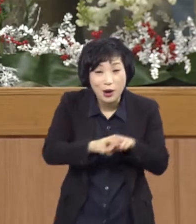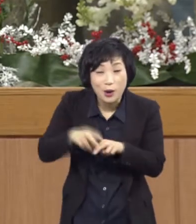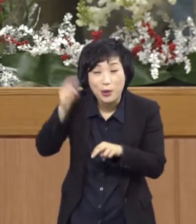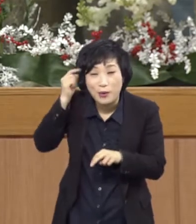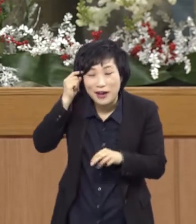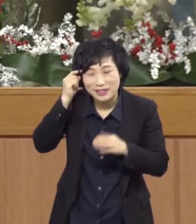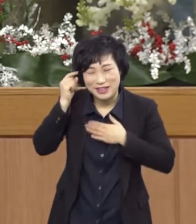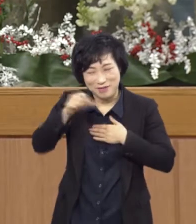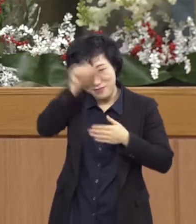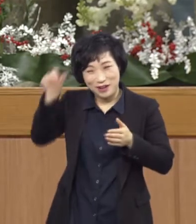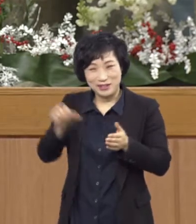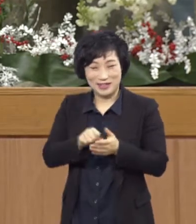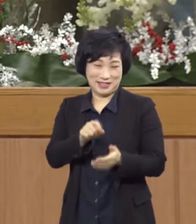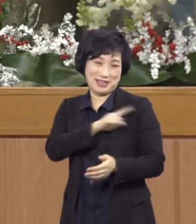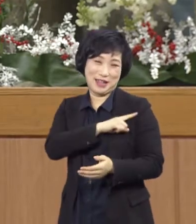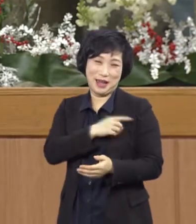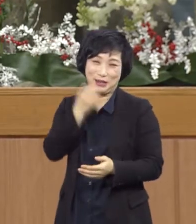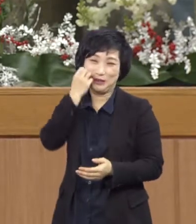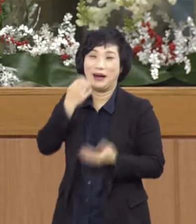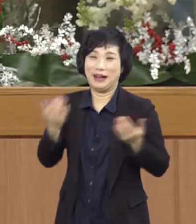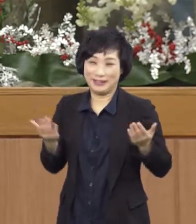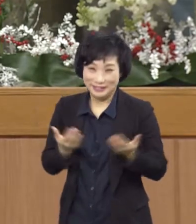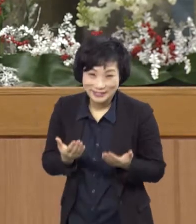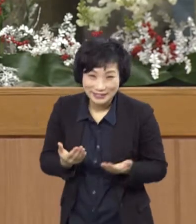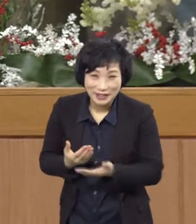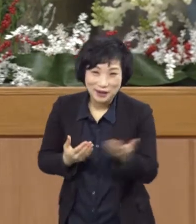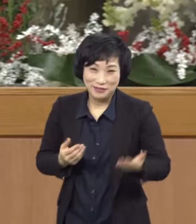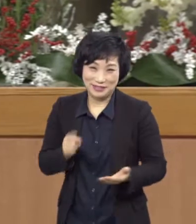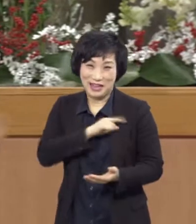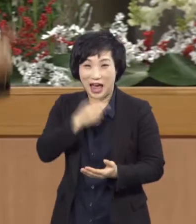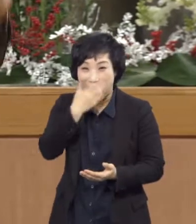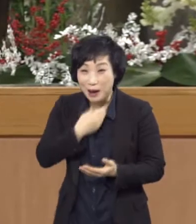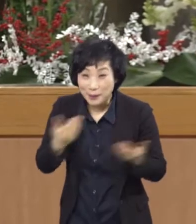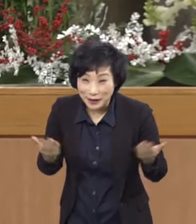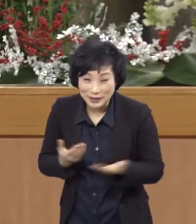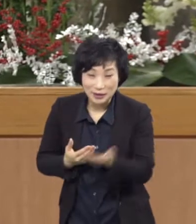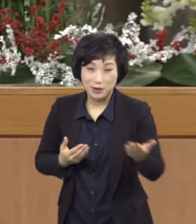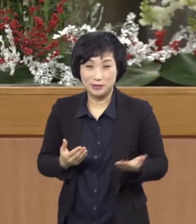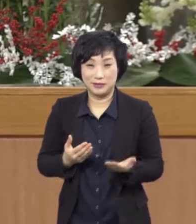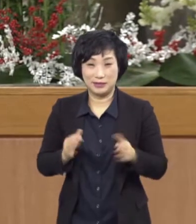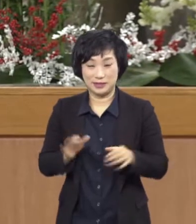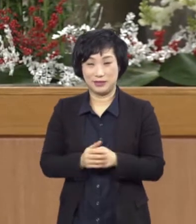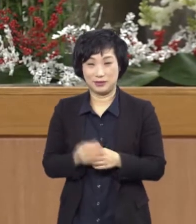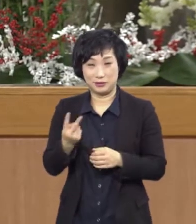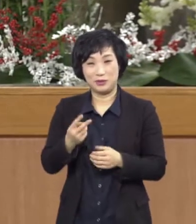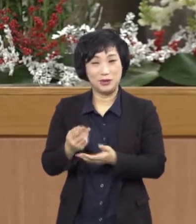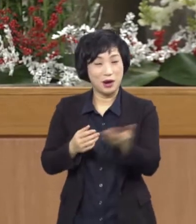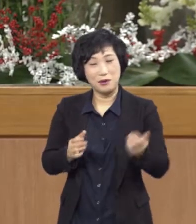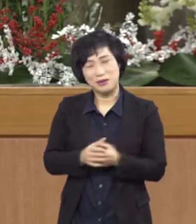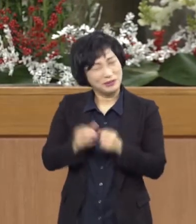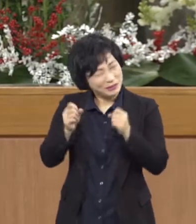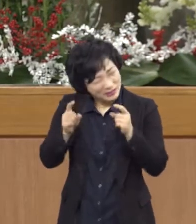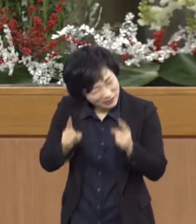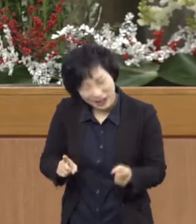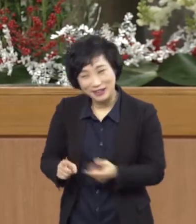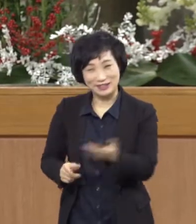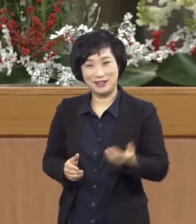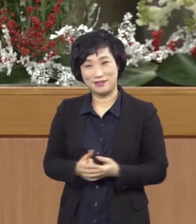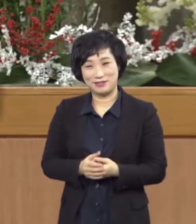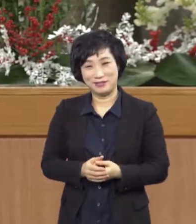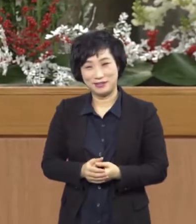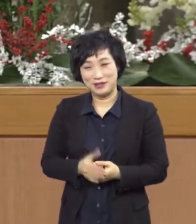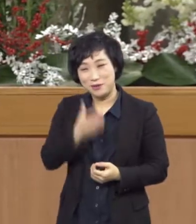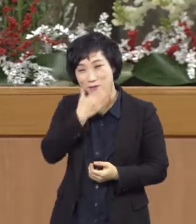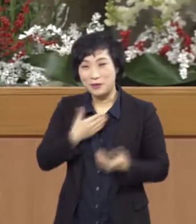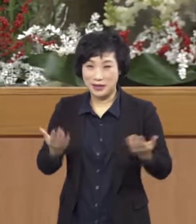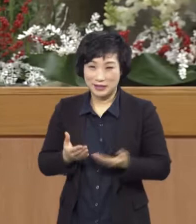가장 신기한 일이요, 가장 행복한 일이요, 두 번 다시 없는 정말로 가장 축복의